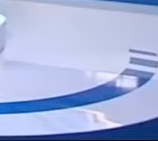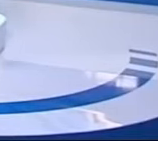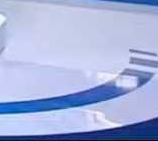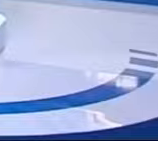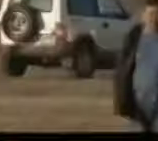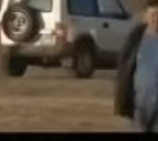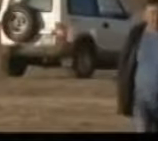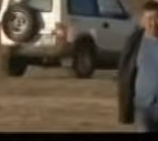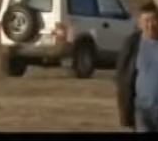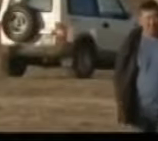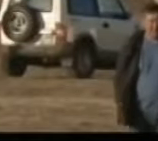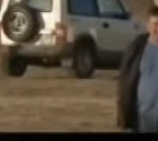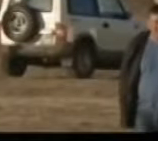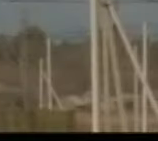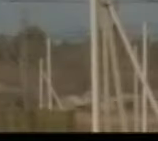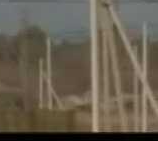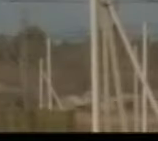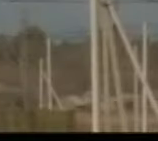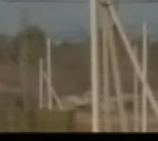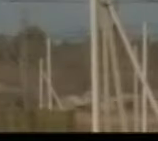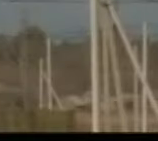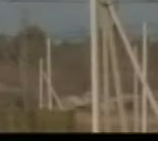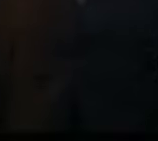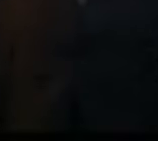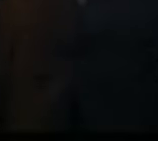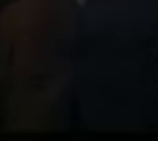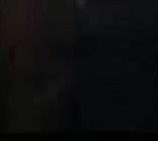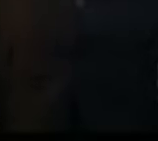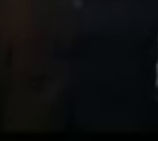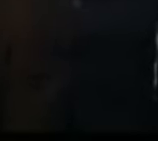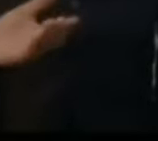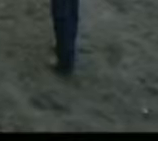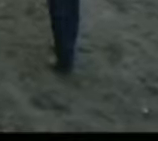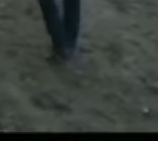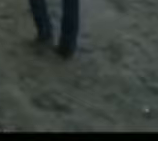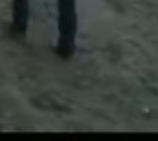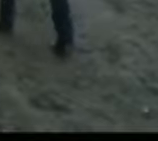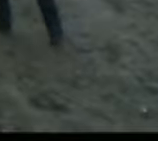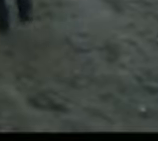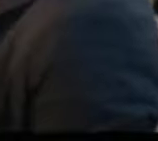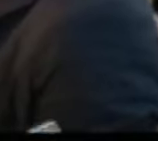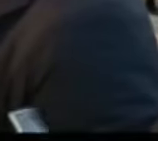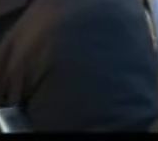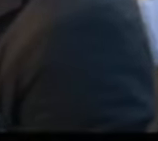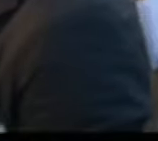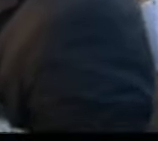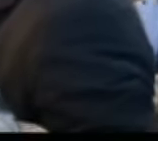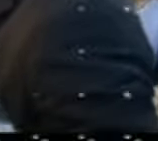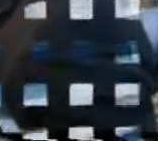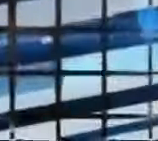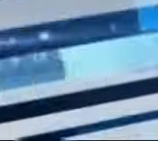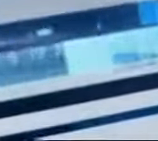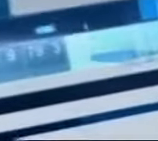аударайық. Ақсай ықшам ауданы жаңа келбетке ие болмақ, құрылыс нысандары көбейіп, автобус бағыттары іске